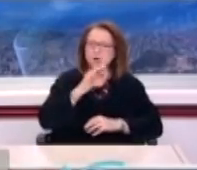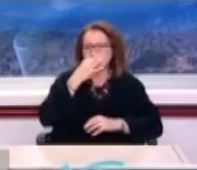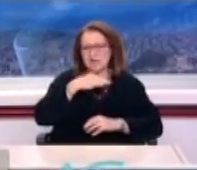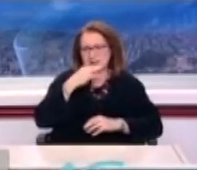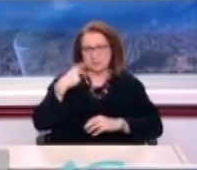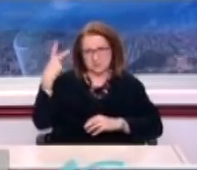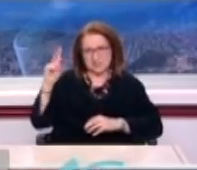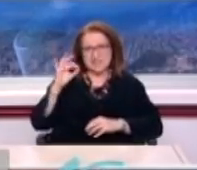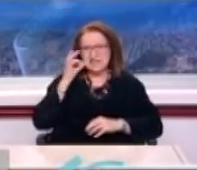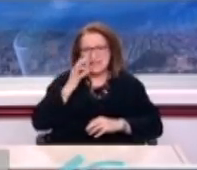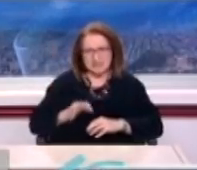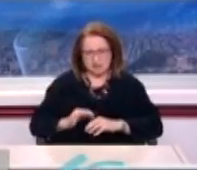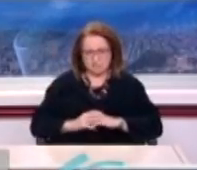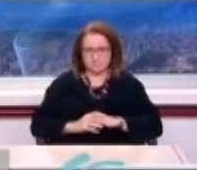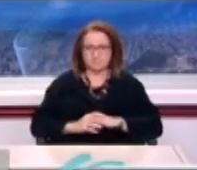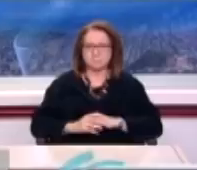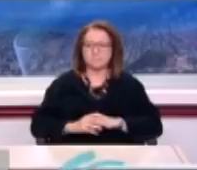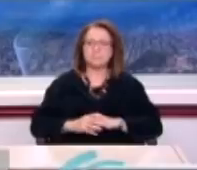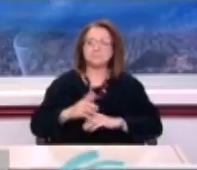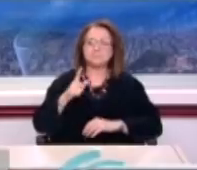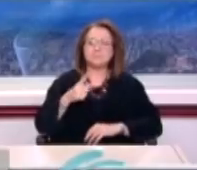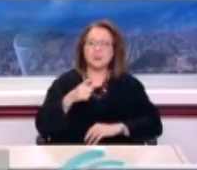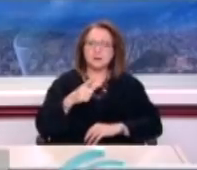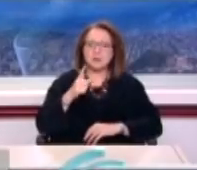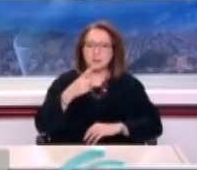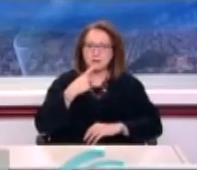Όπως όλες τις επιδημίες... Ναι.